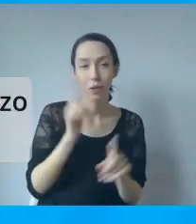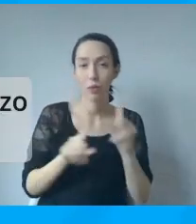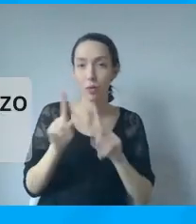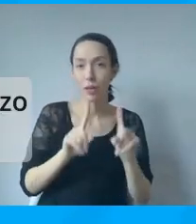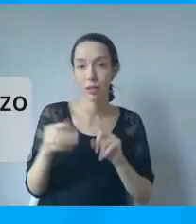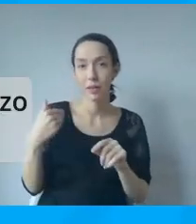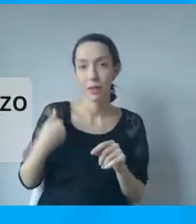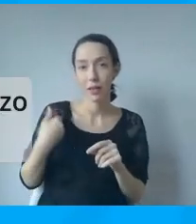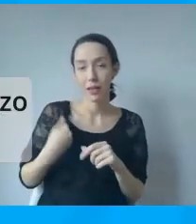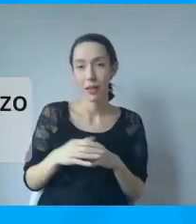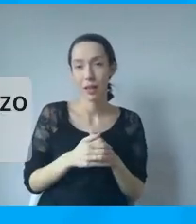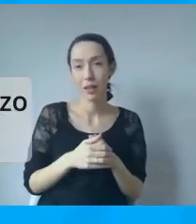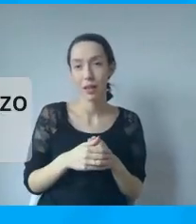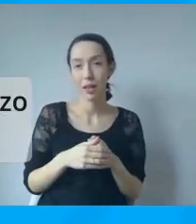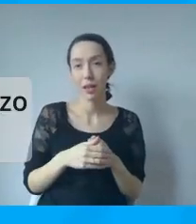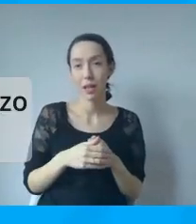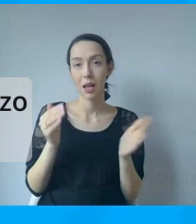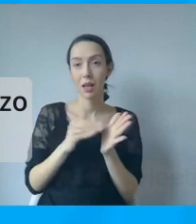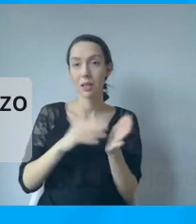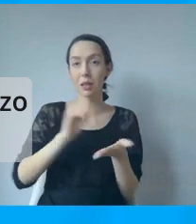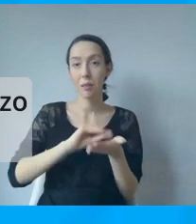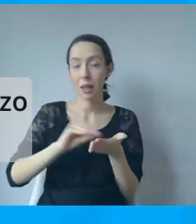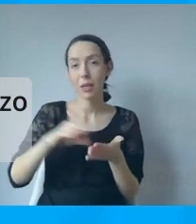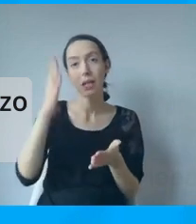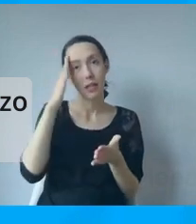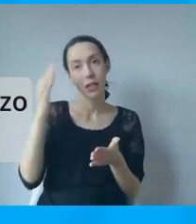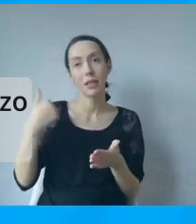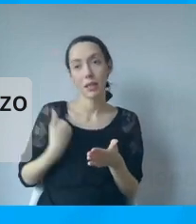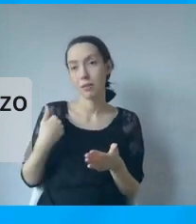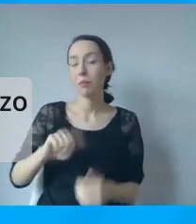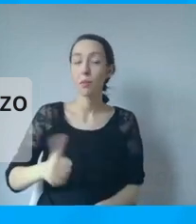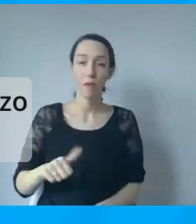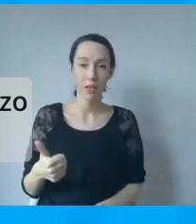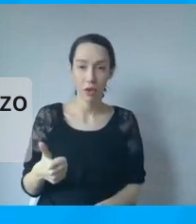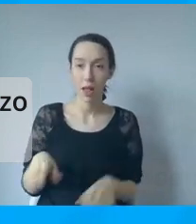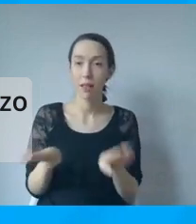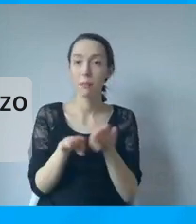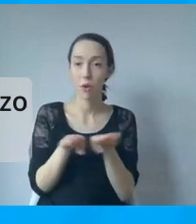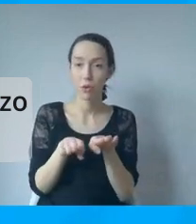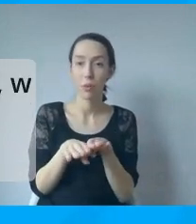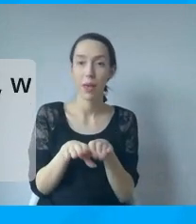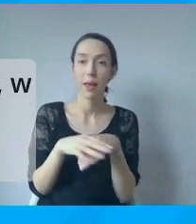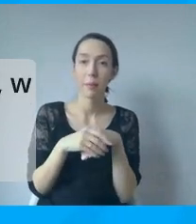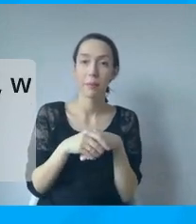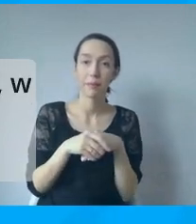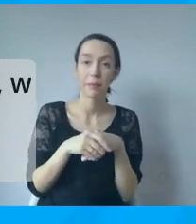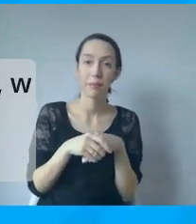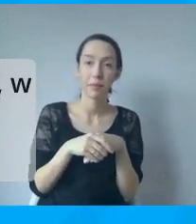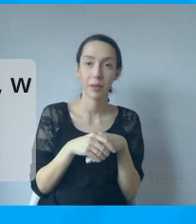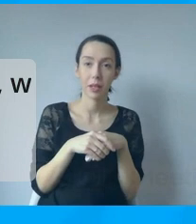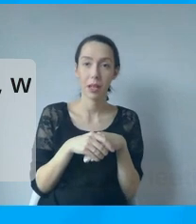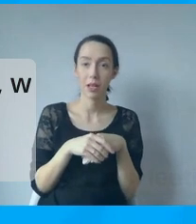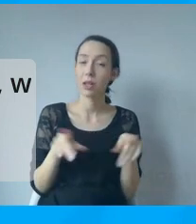No, trzeba zaznaczyć to, że zna się język angielski na bardzo dobrym poziomie. Czyli tak jak